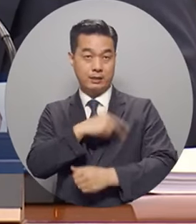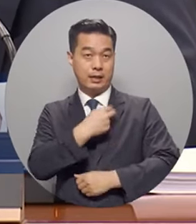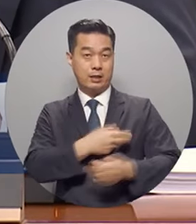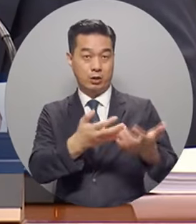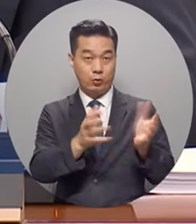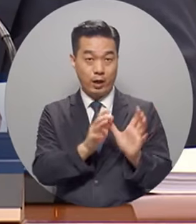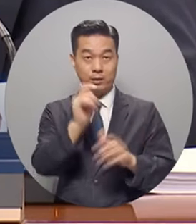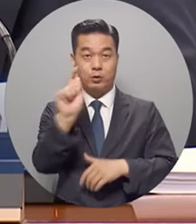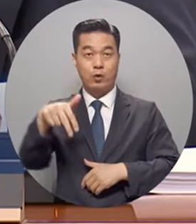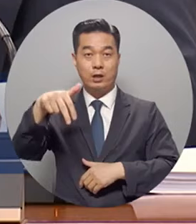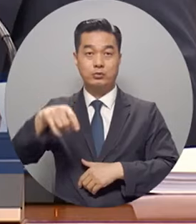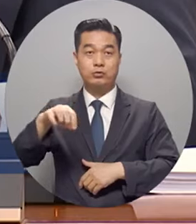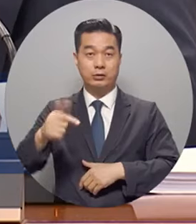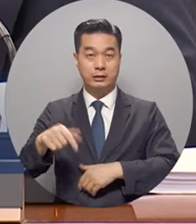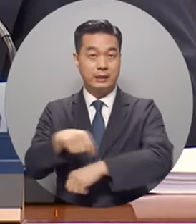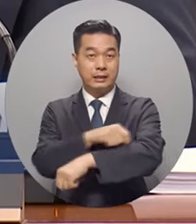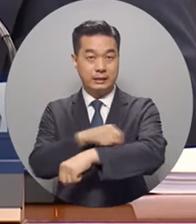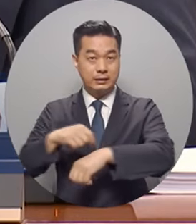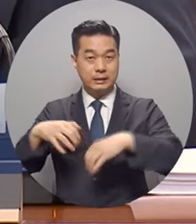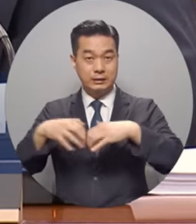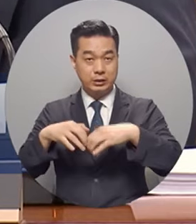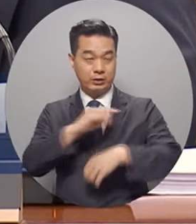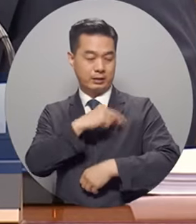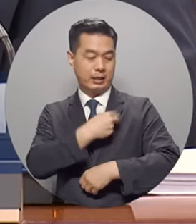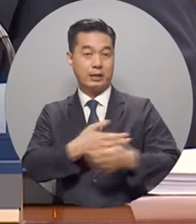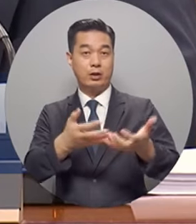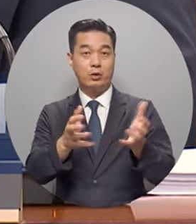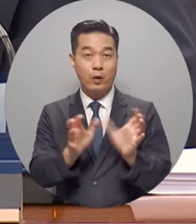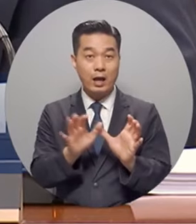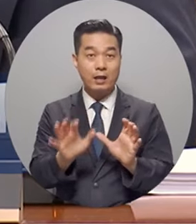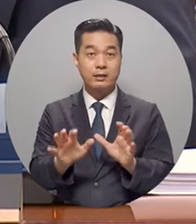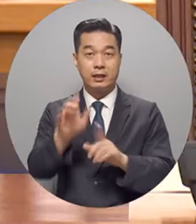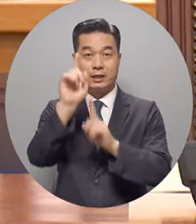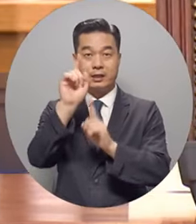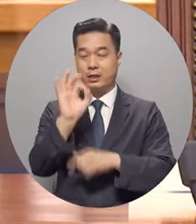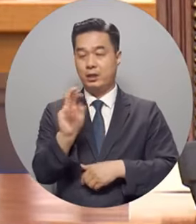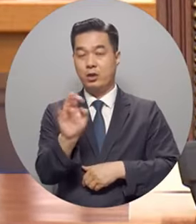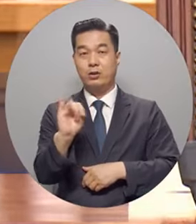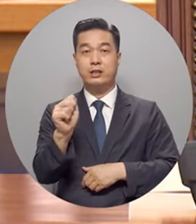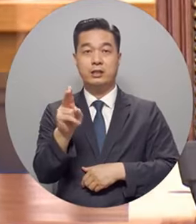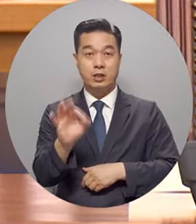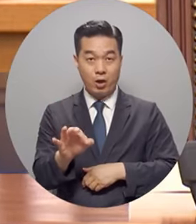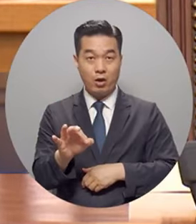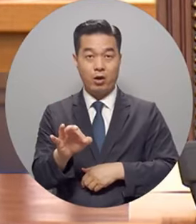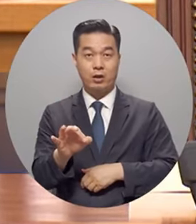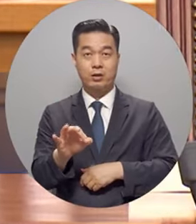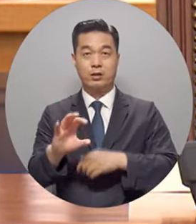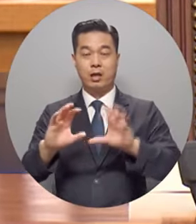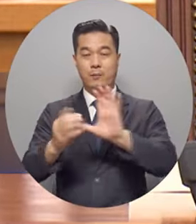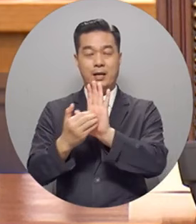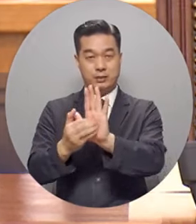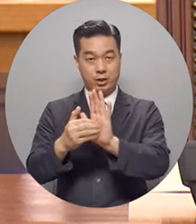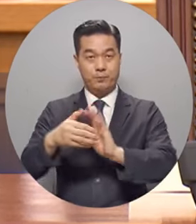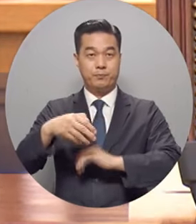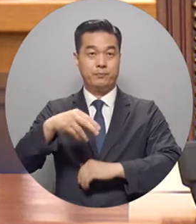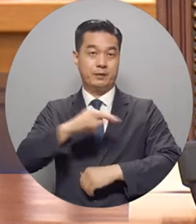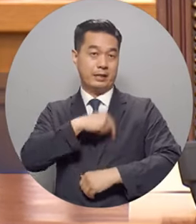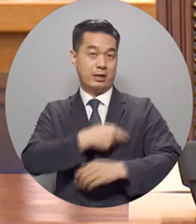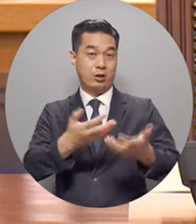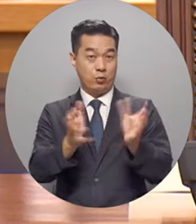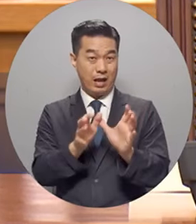방첩사령관을 한남동 공관으로 불렀죠. 계엄 이야기 안 했습니까? 이 자리는